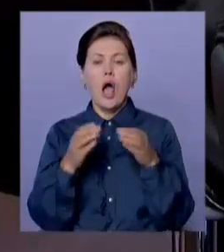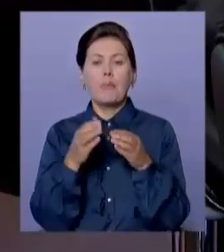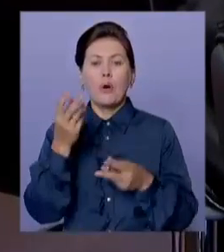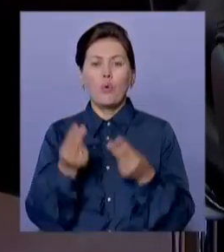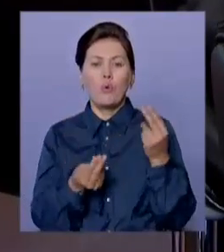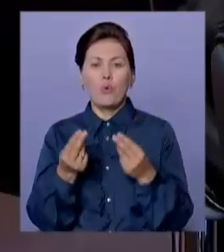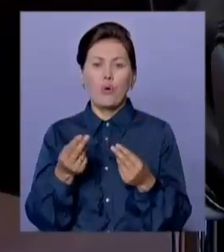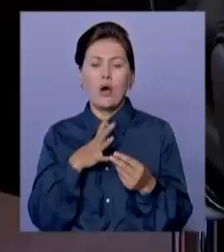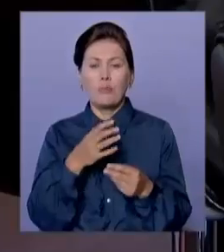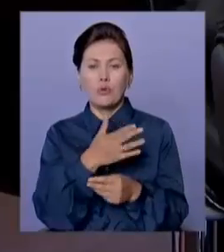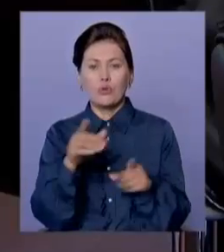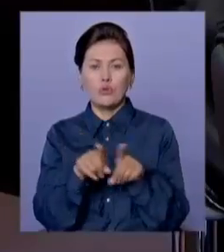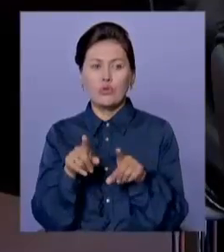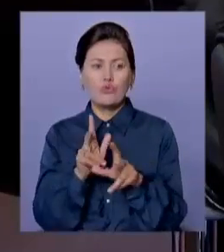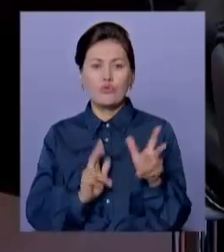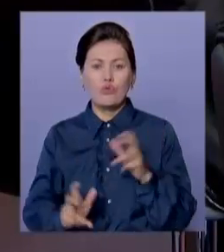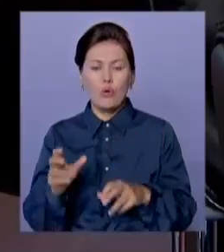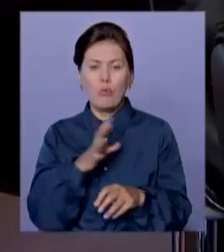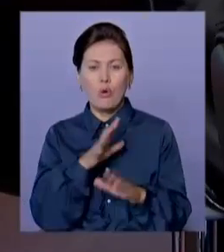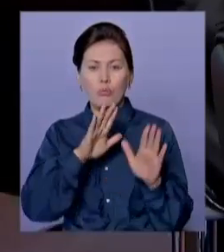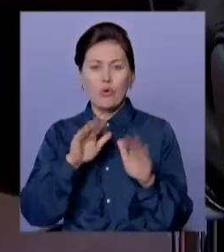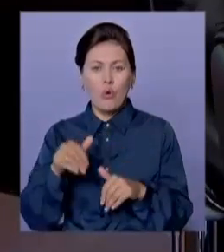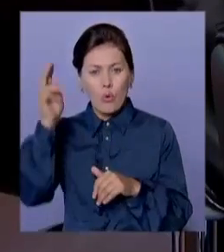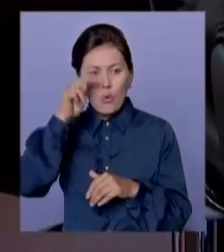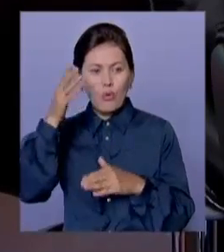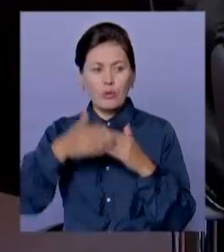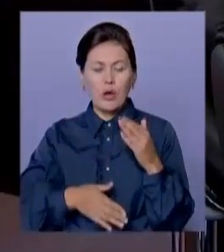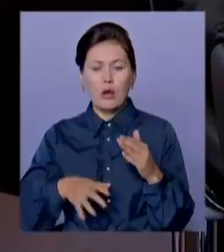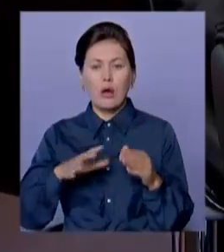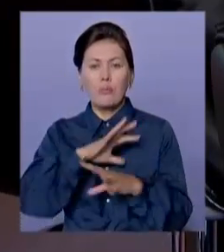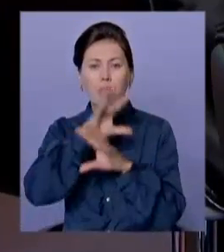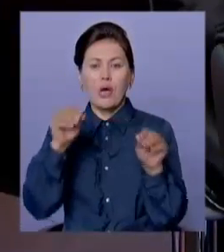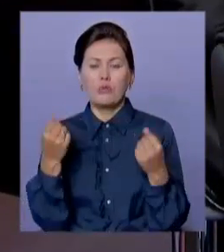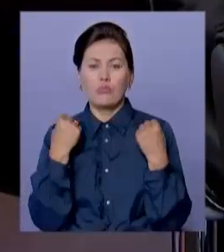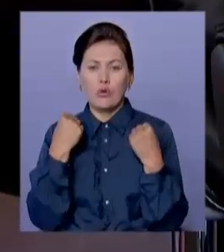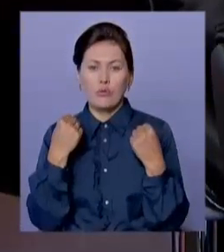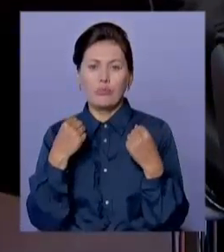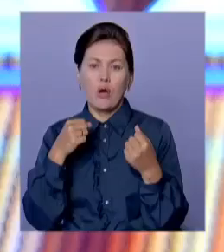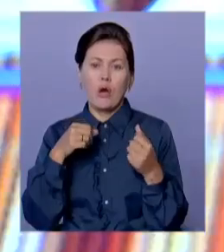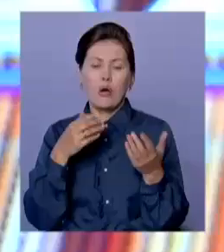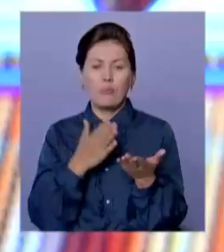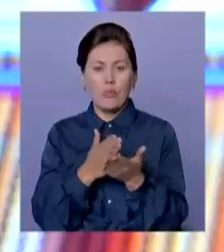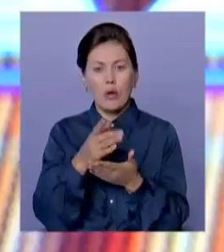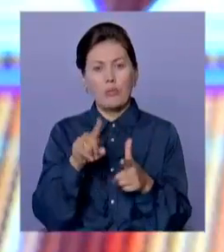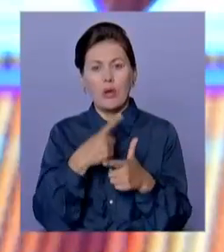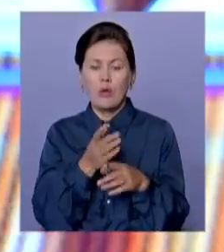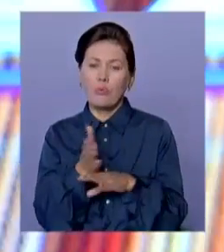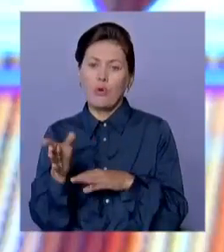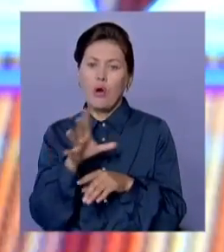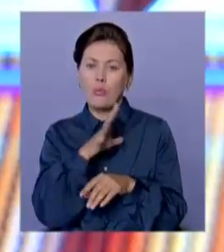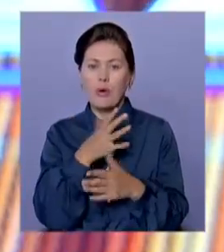жүрген командаластарыңыз, осы студент болып кеткеннен кейін оқу бітіріп, барлығы спортқа кете ме, жоқ әлде спорттан басқа салаға кетіп қалатындар